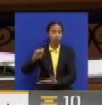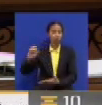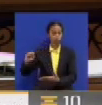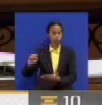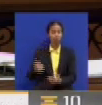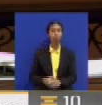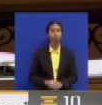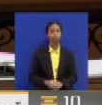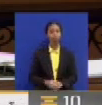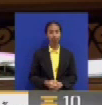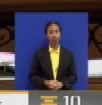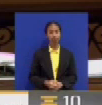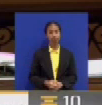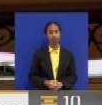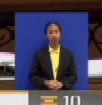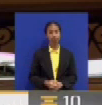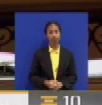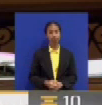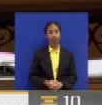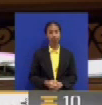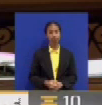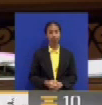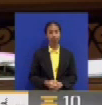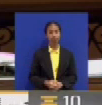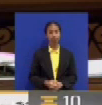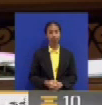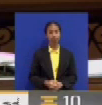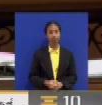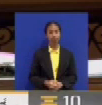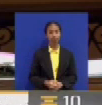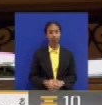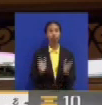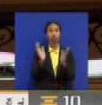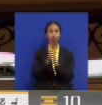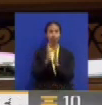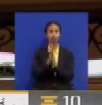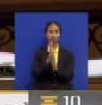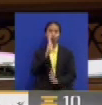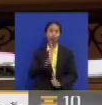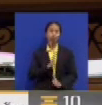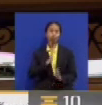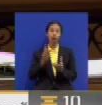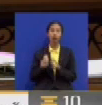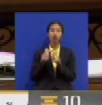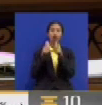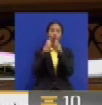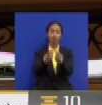ไอเอาเนี่ยพักหามลุงเนี่ยขายออกมาที่ข้าวมันขายมาเยอะขายมาอันที่ใหญ่ๆขายออก